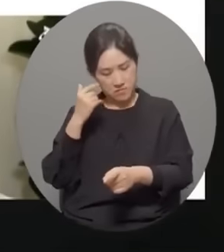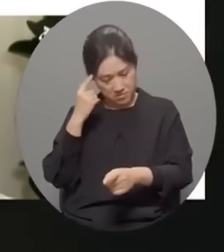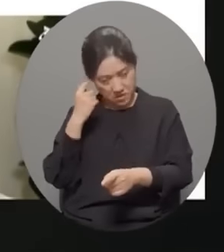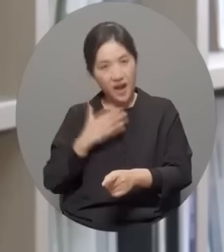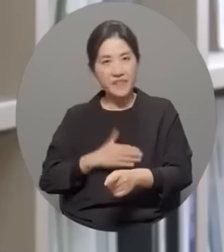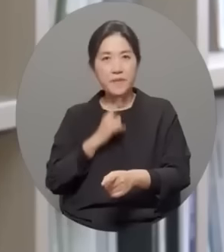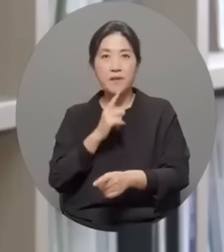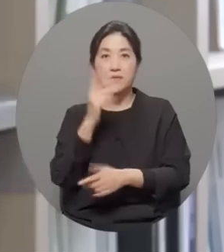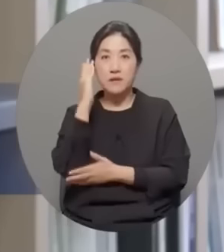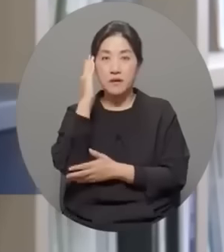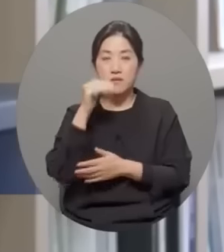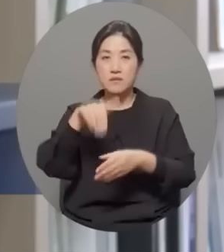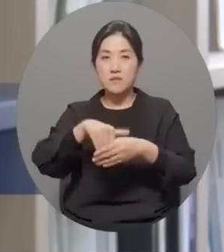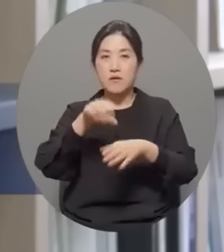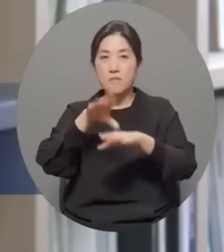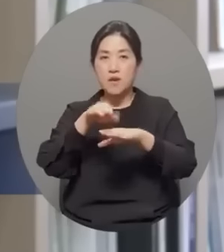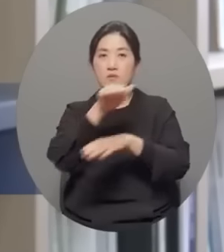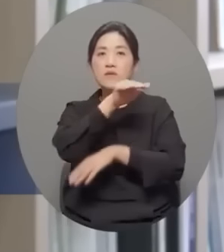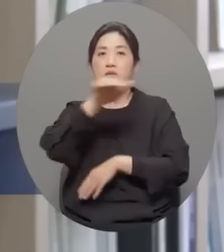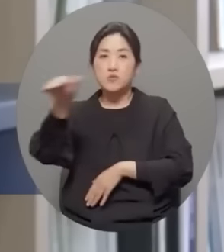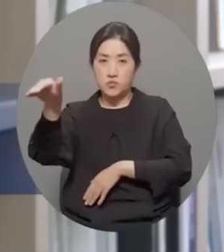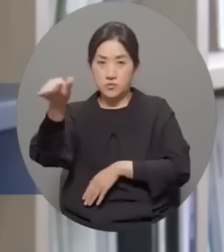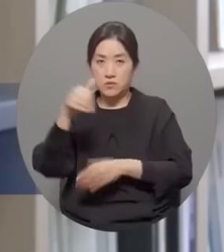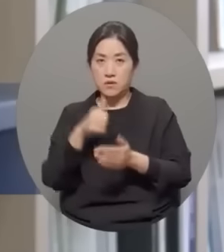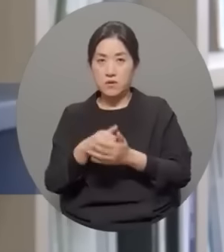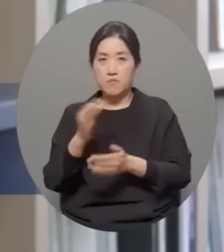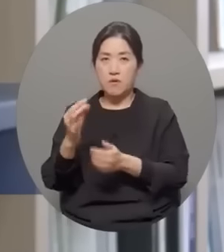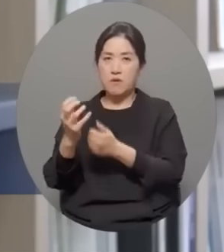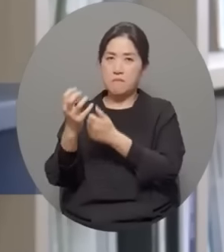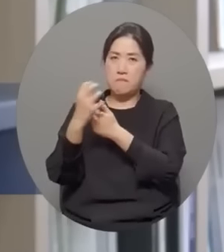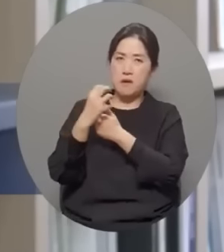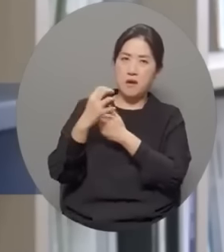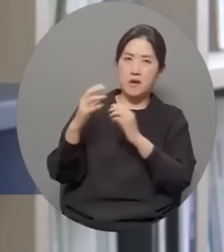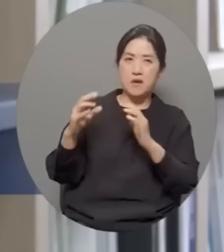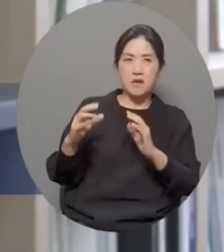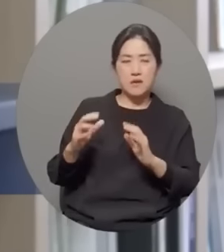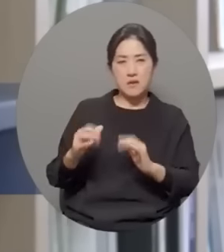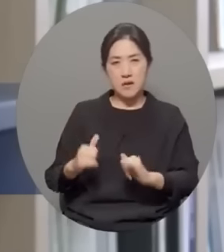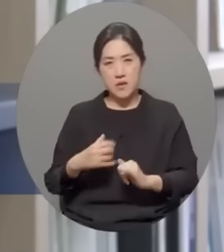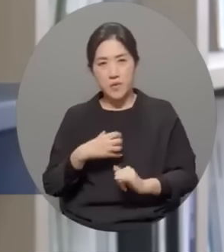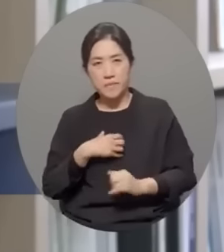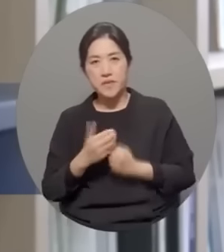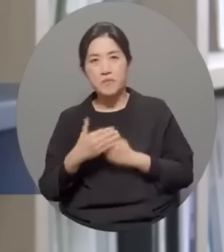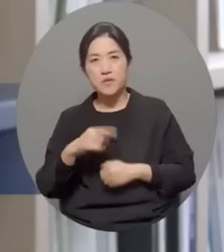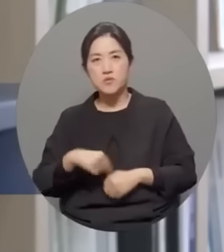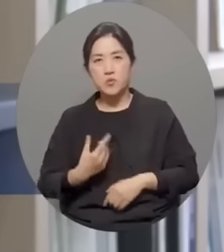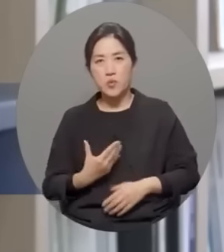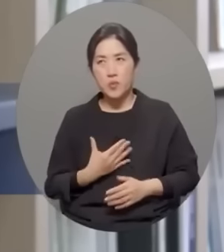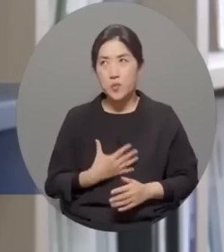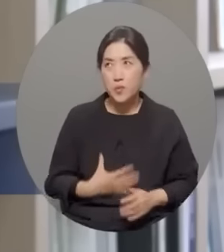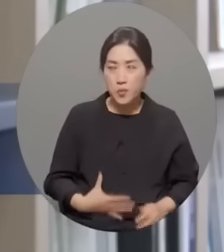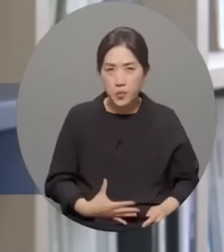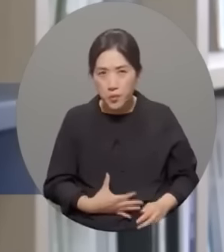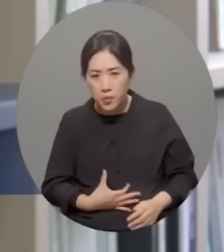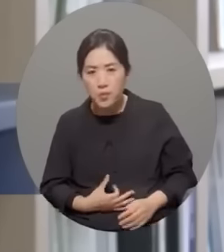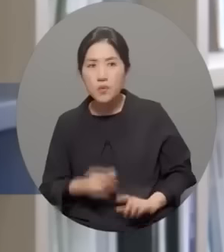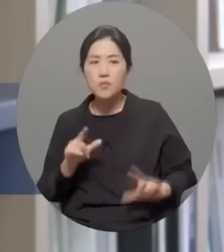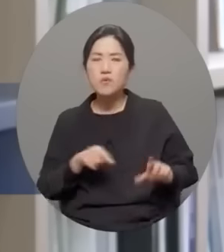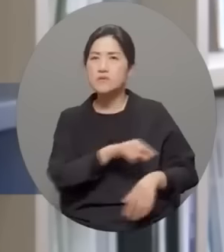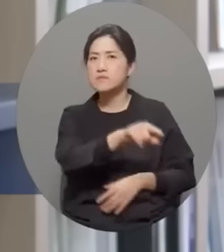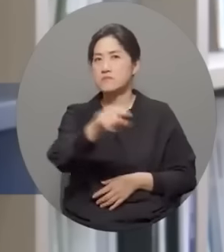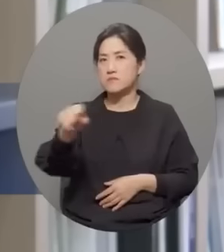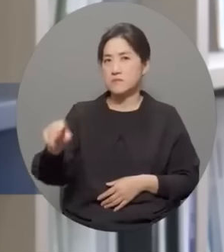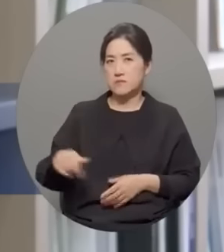밝혔습니다. 선거 방송의 기준에 따라서 무언가 제재를 받지 않을까 하는 염려 때문에 스스로 위축되고 있는